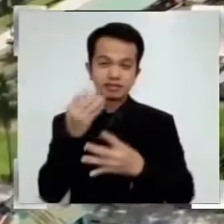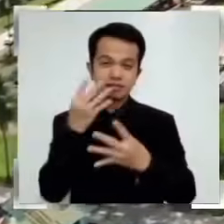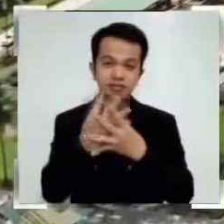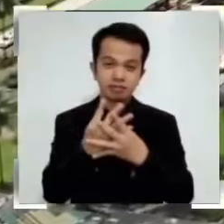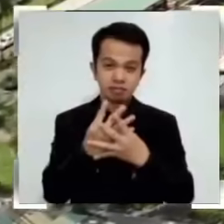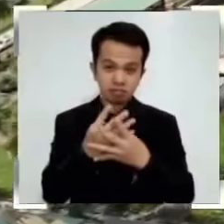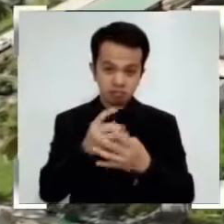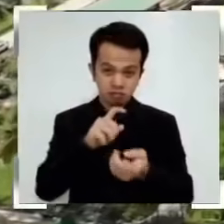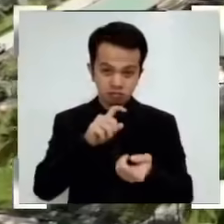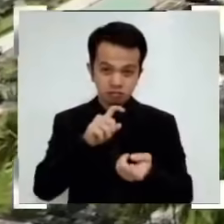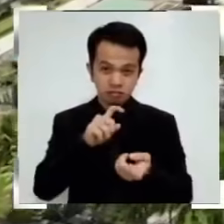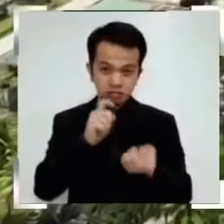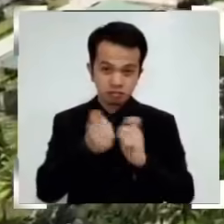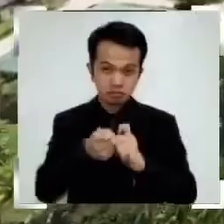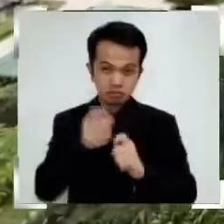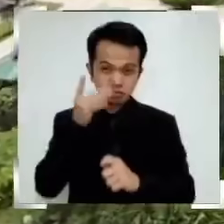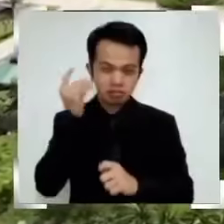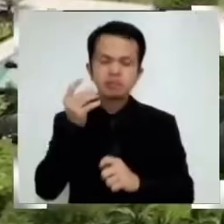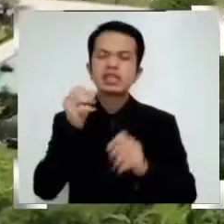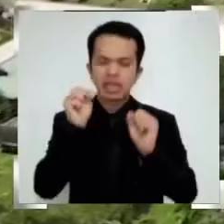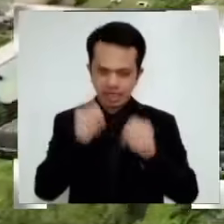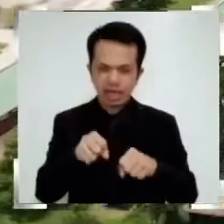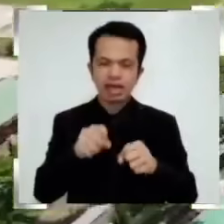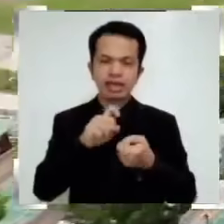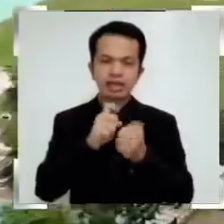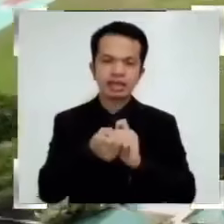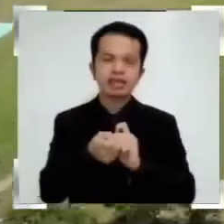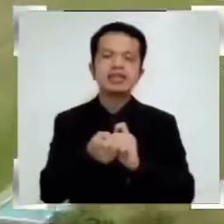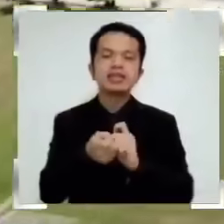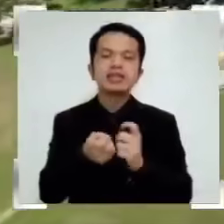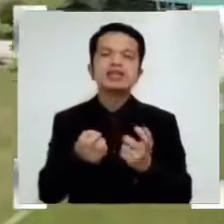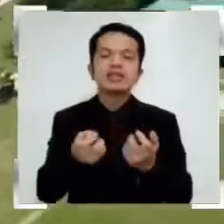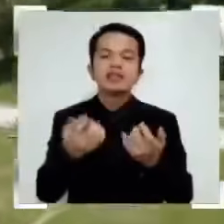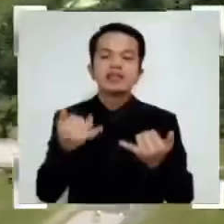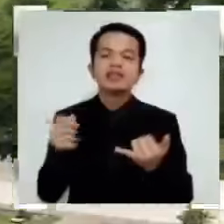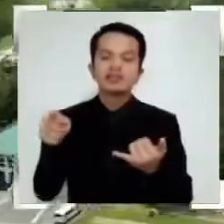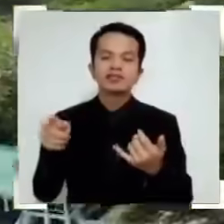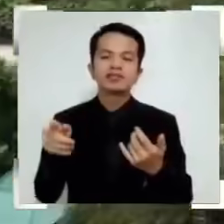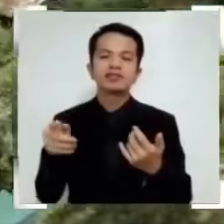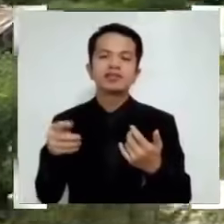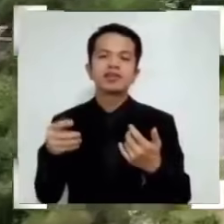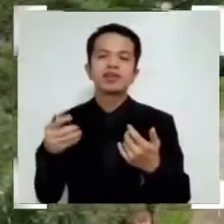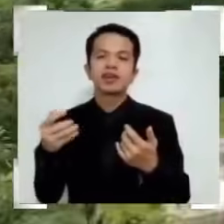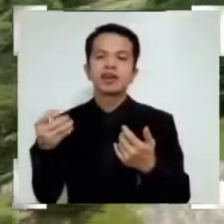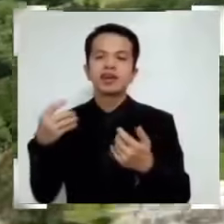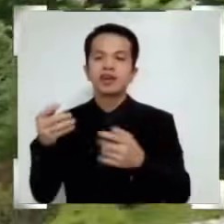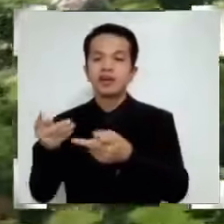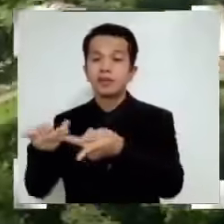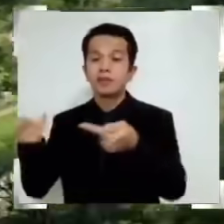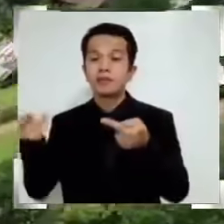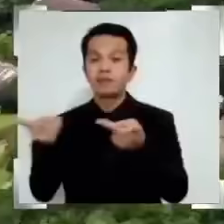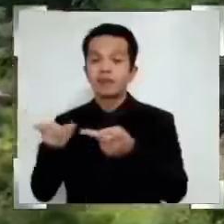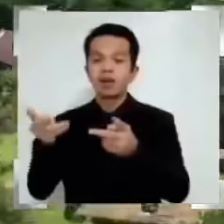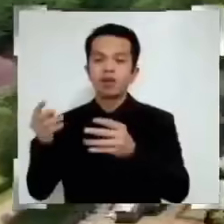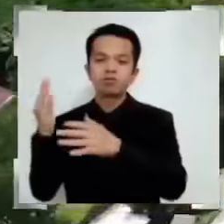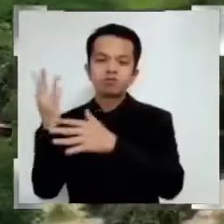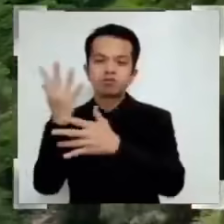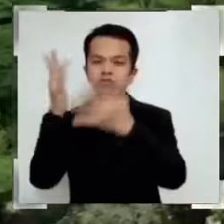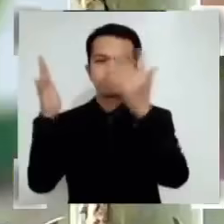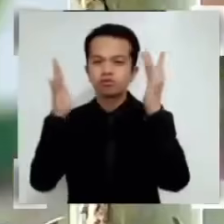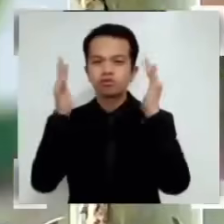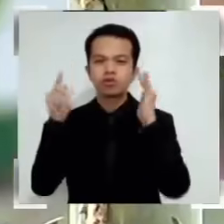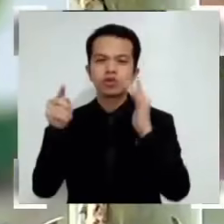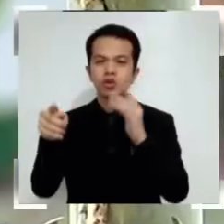Sa Iwahig, na nasa 28,000 hektaryang reservation na mabundok o magubat, walang rehas ang maraming